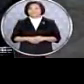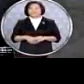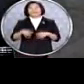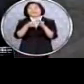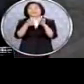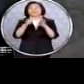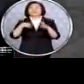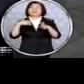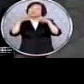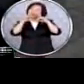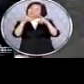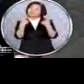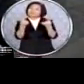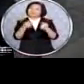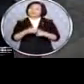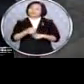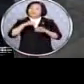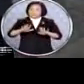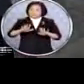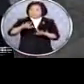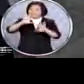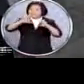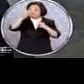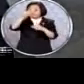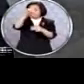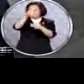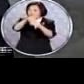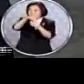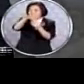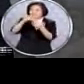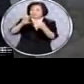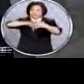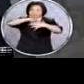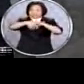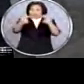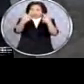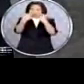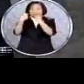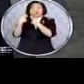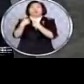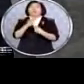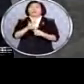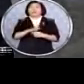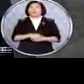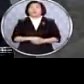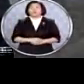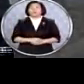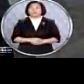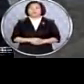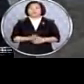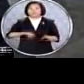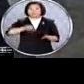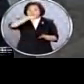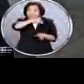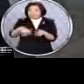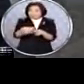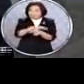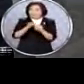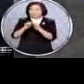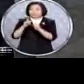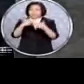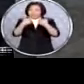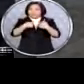我必须说，我们这次的选举让全世界都在关心，但是也让我们全台湾的民众在